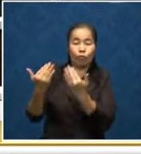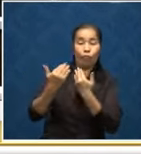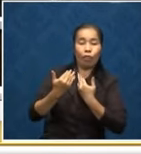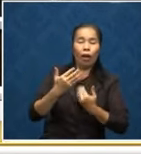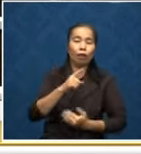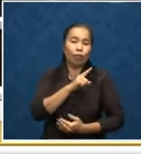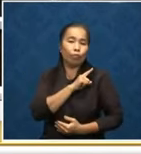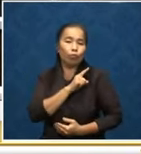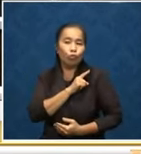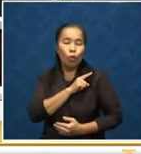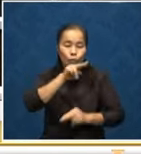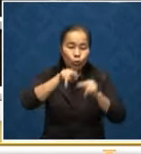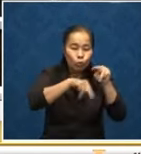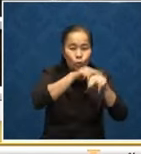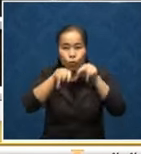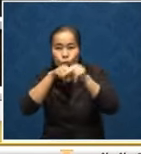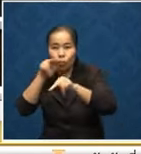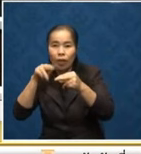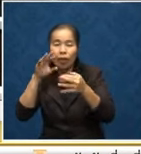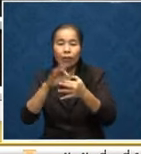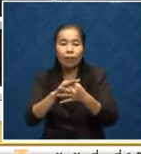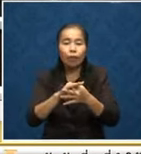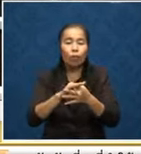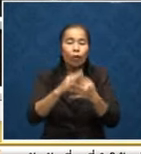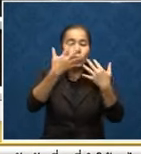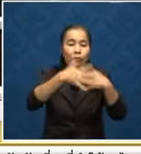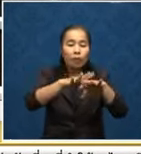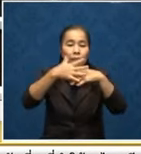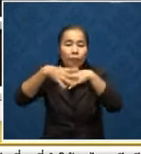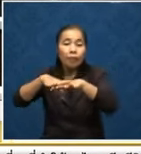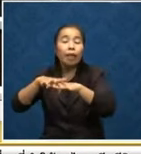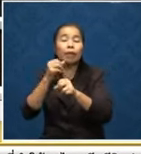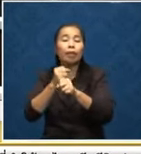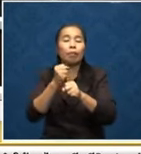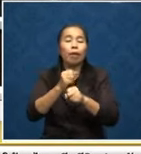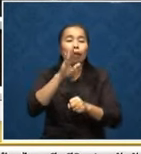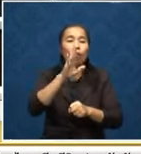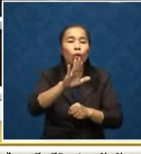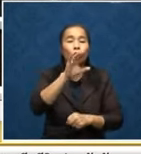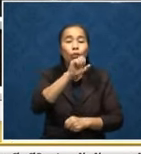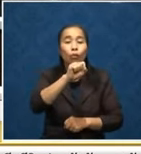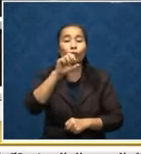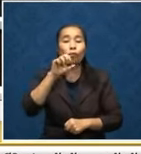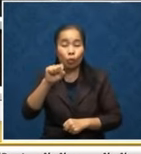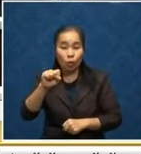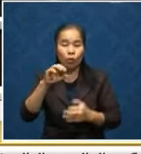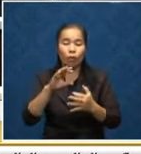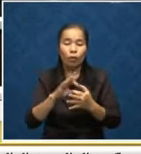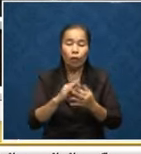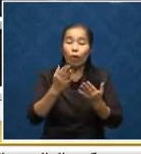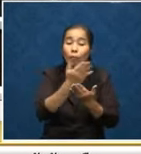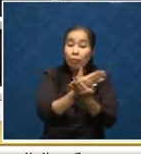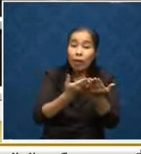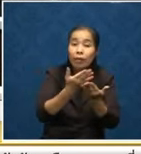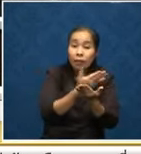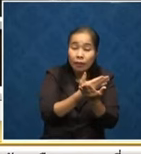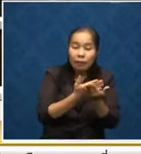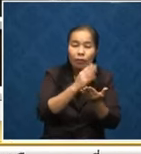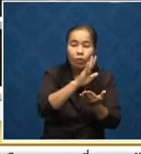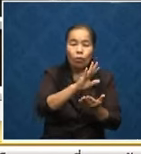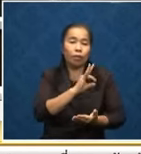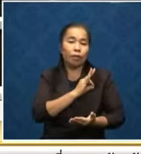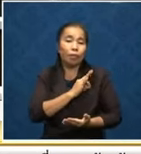วยงานที่เกี่ยวข้องกับการประสานงานของสภาผู้แทนราษฎรซึ่งก็คือเรื่องของการหารือของสมาชิกสภา